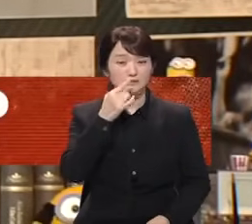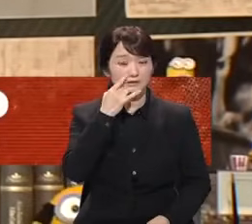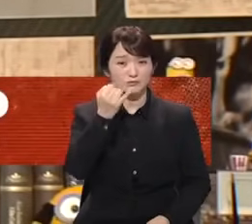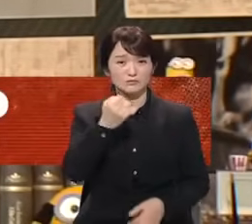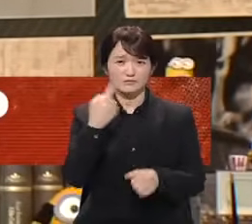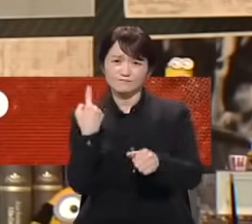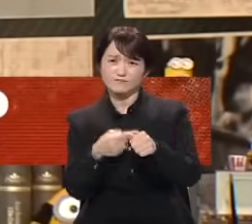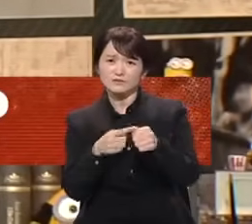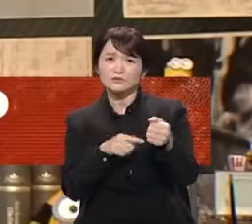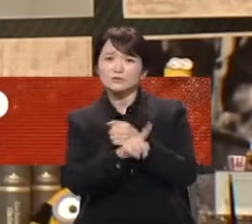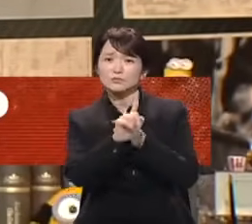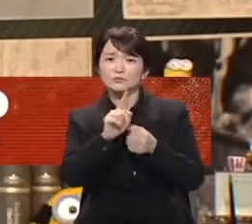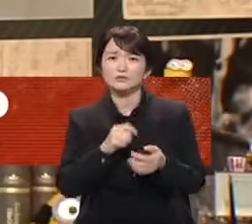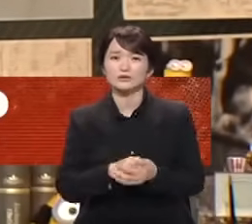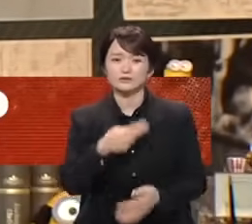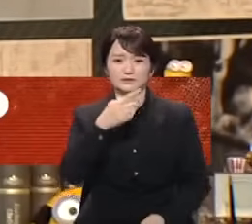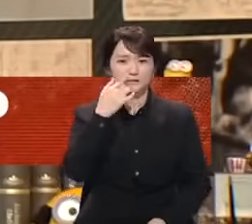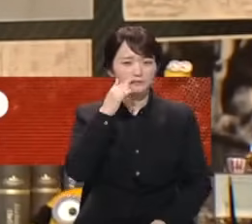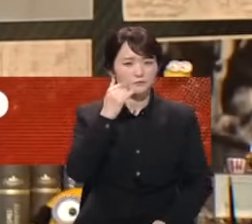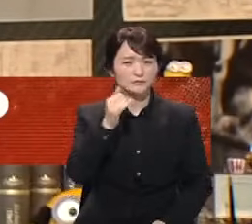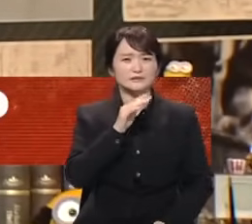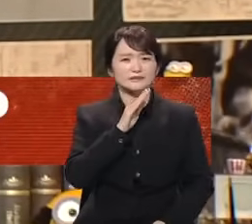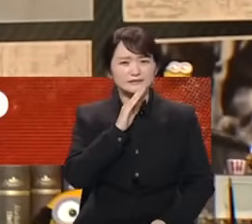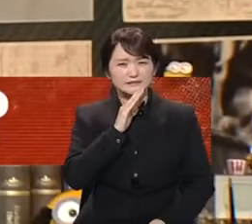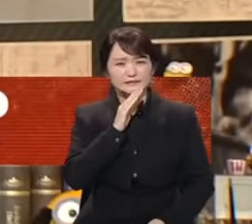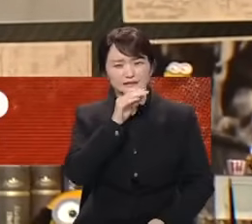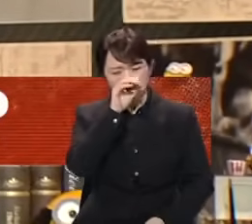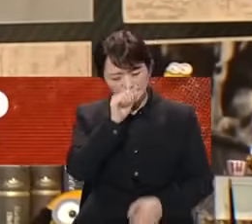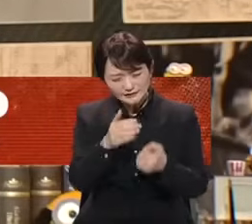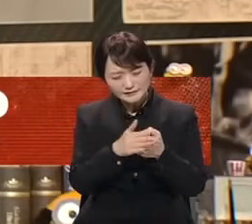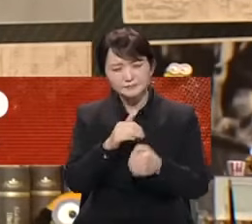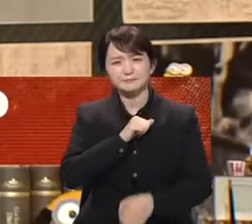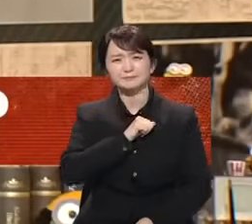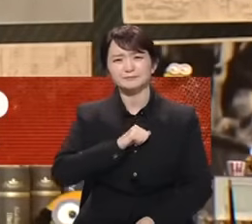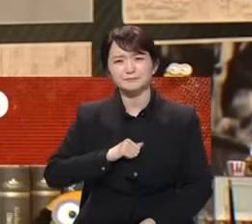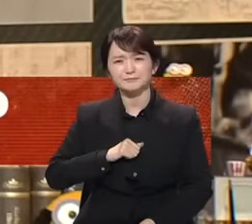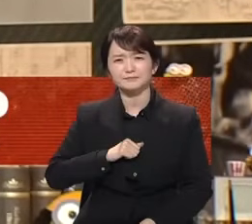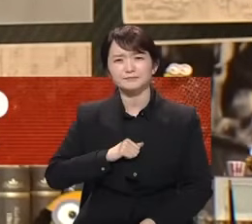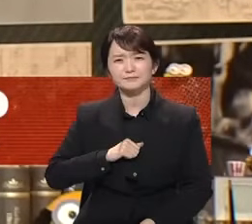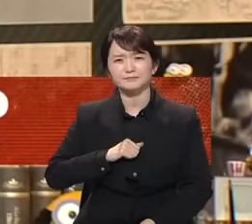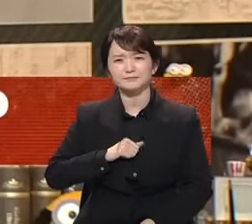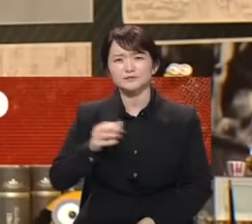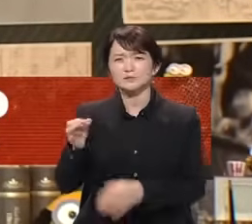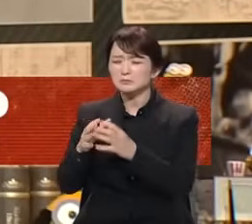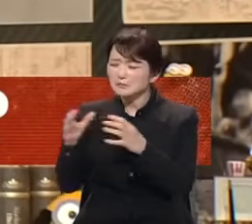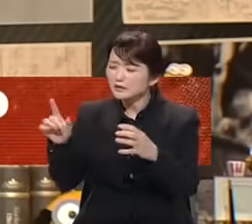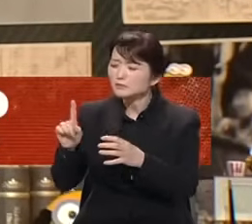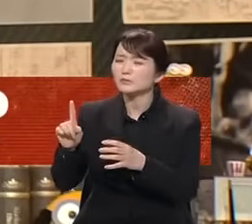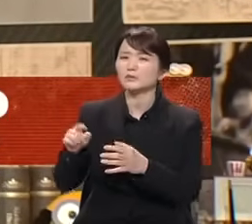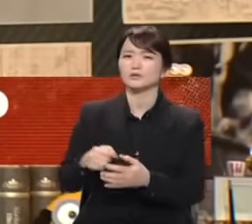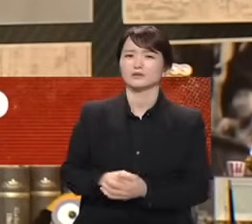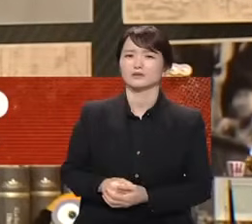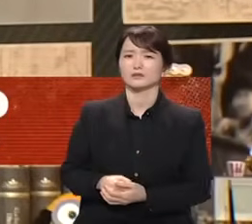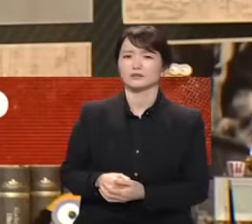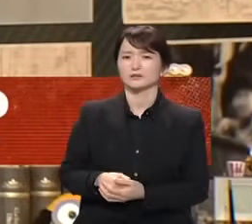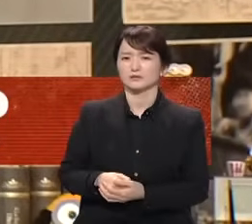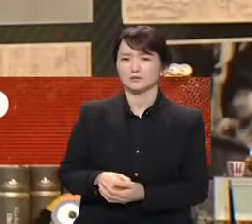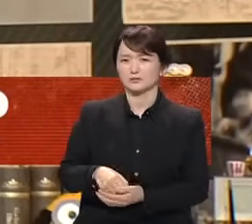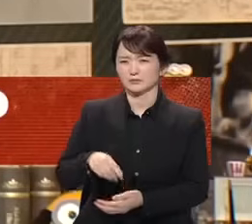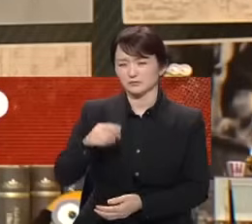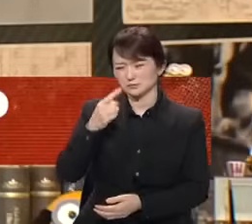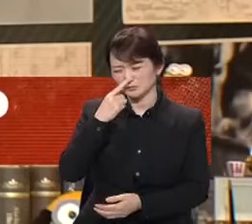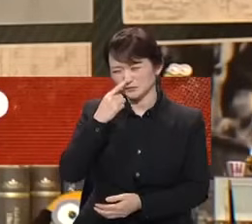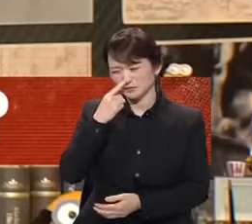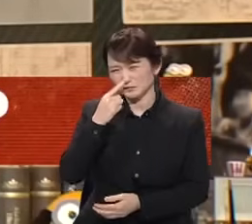거야. 시부모님이 진짜 양반이라서 참는 거지. 아유, 정말 돈 좀 그거만은 뭐해. 똑, 못 배운 티 팍팍 내고.